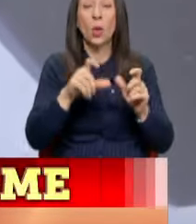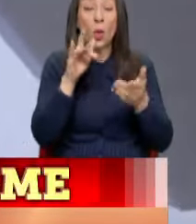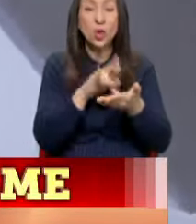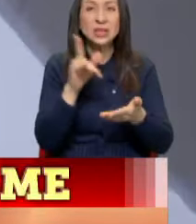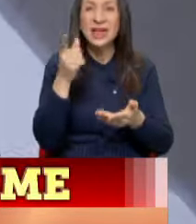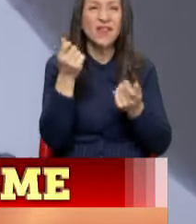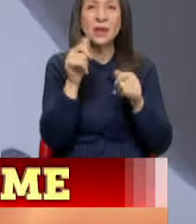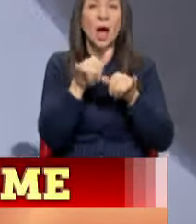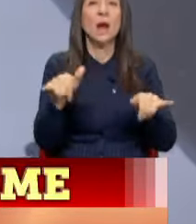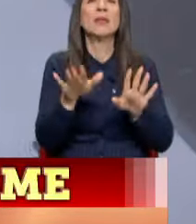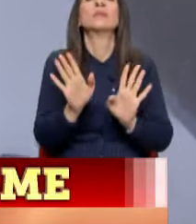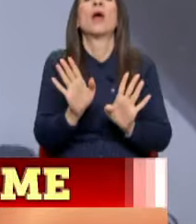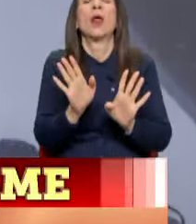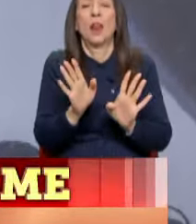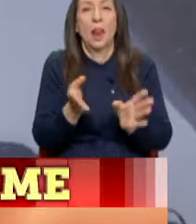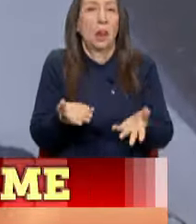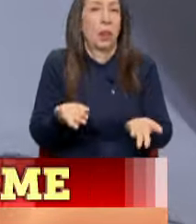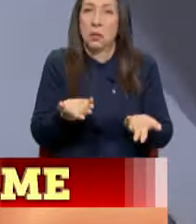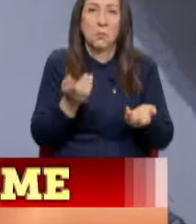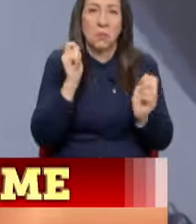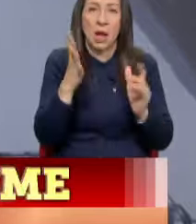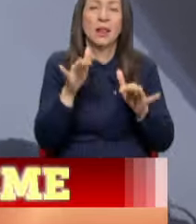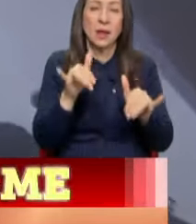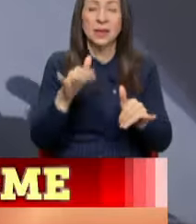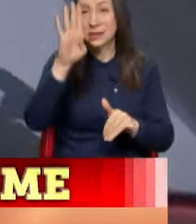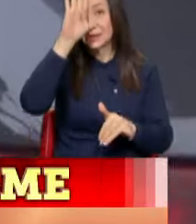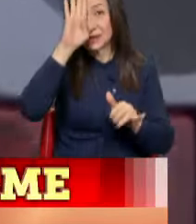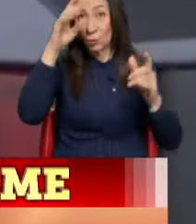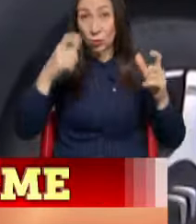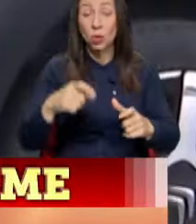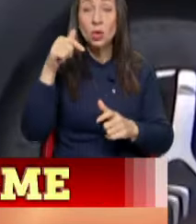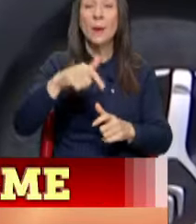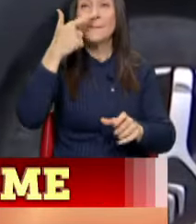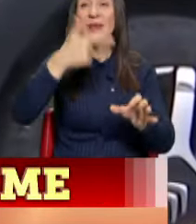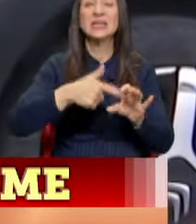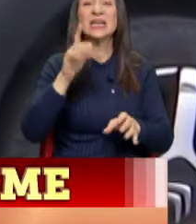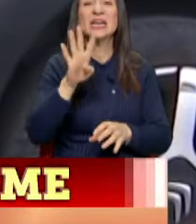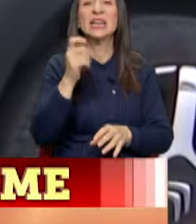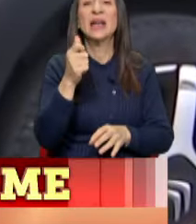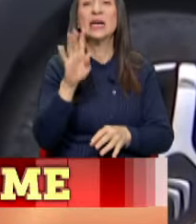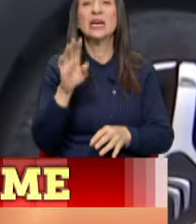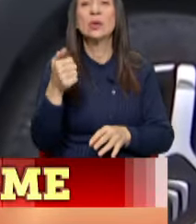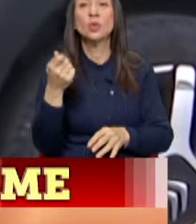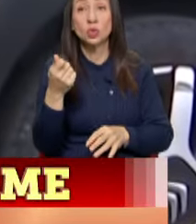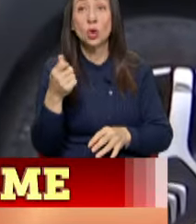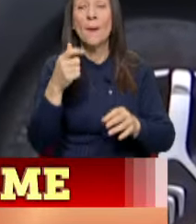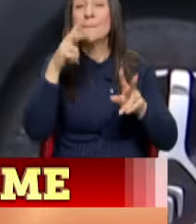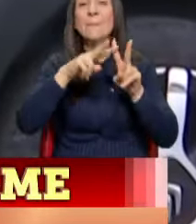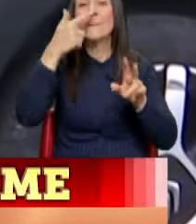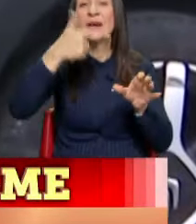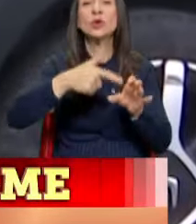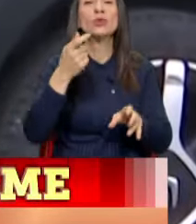ortasındaki fiyatlara yaklaşmaya dahi yetmedi akaryakıtta İstanbul'da benzinin listesi lir 46 kuruştan motorun